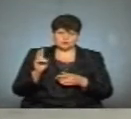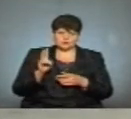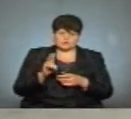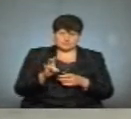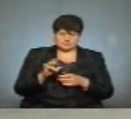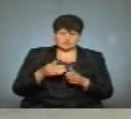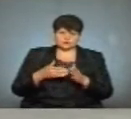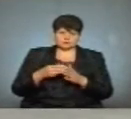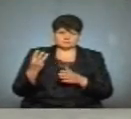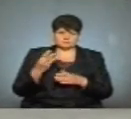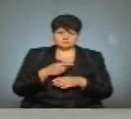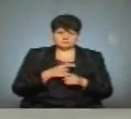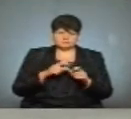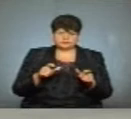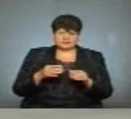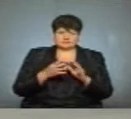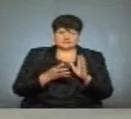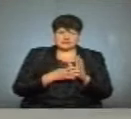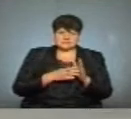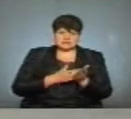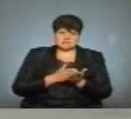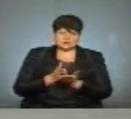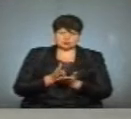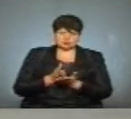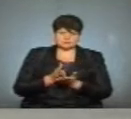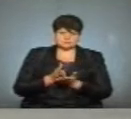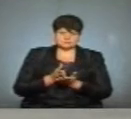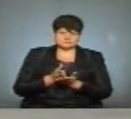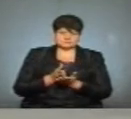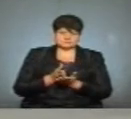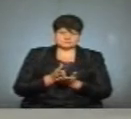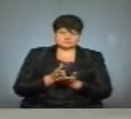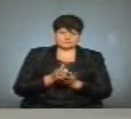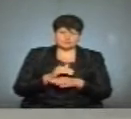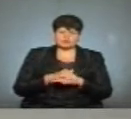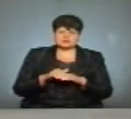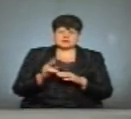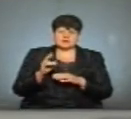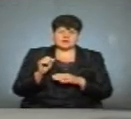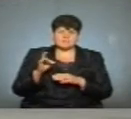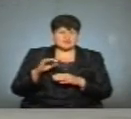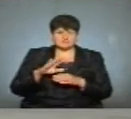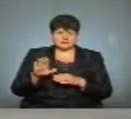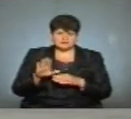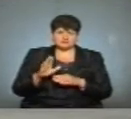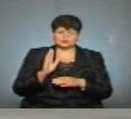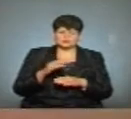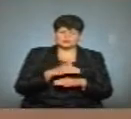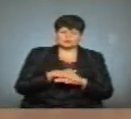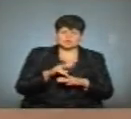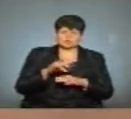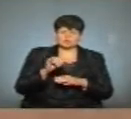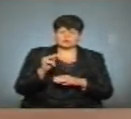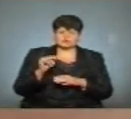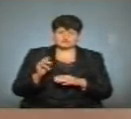до 3-ї лікарні. 19-й маршрут замість вулиці Карпенка буде проходити вулицею Лучиківського. Піде